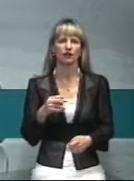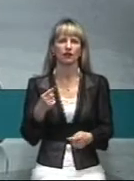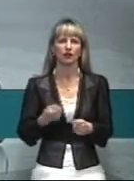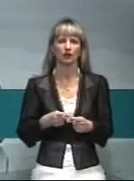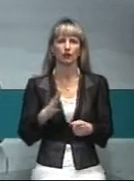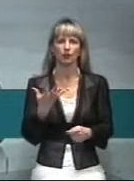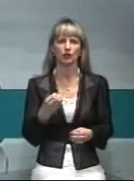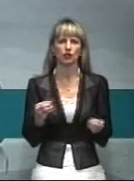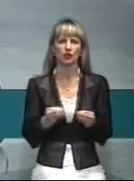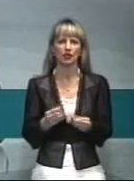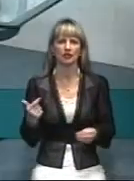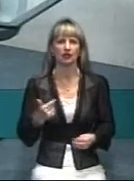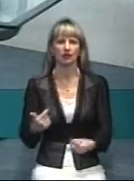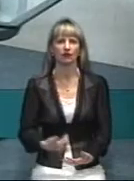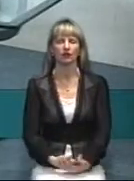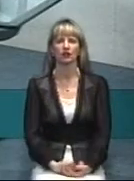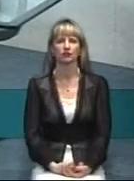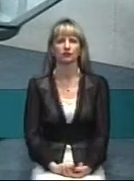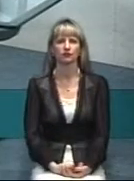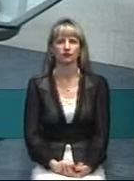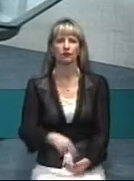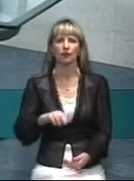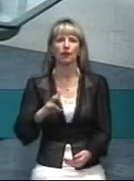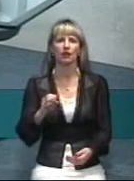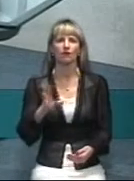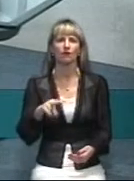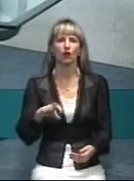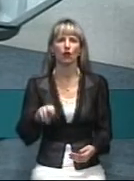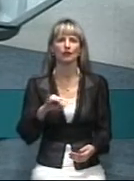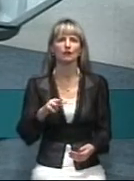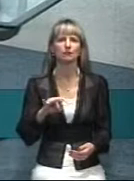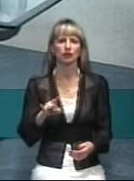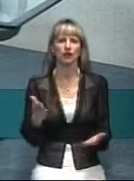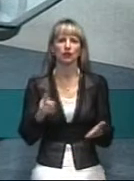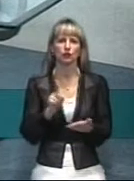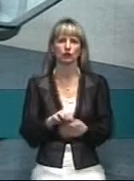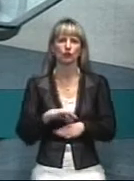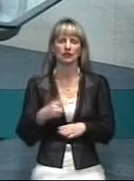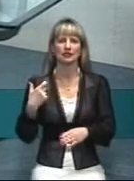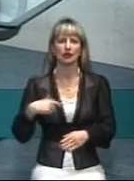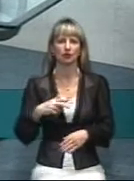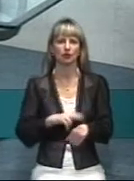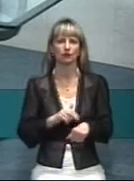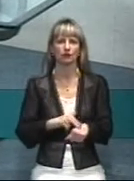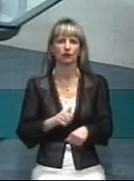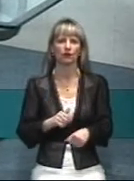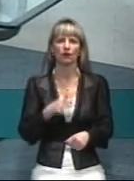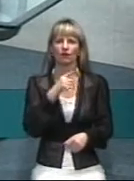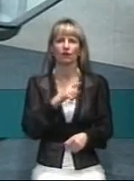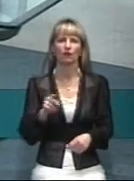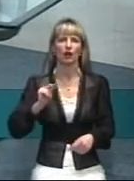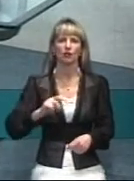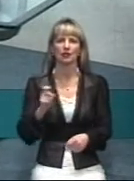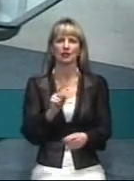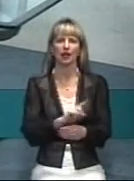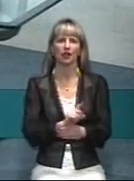становити 510 гривень. Пане Володимир, а як мають себе поводити інспектори патрульної поліції під час роботи з